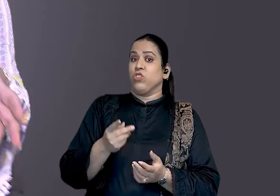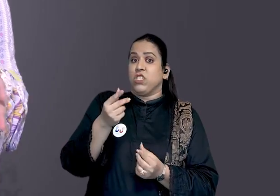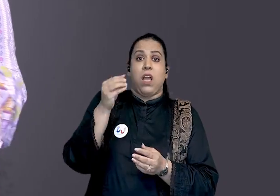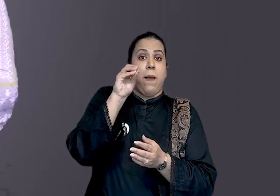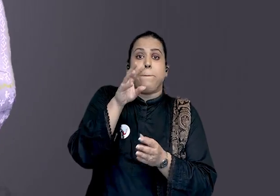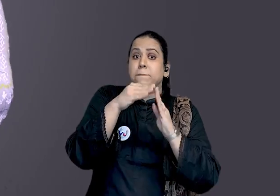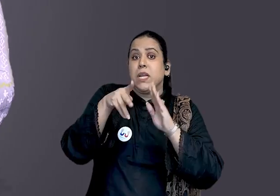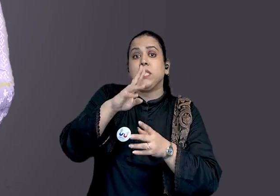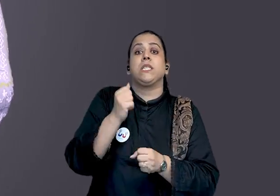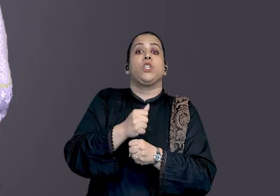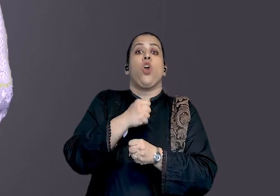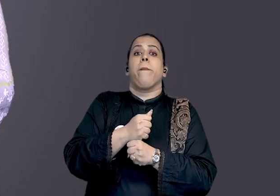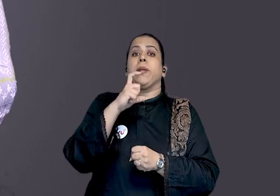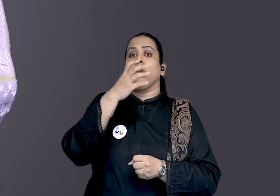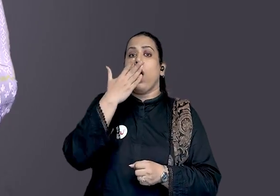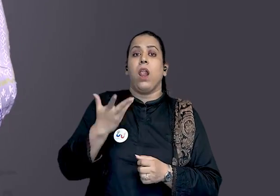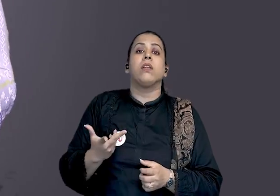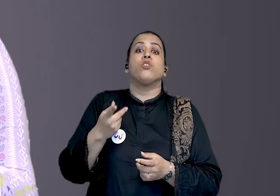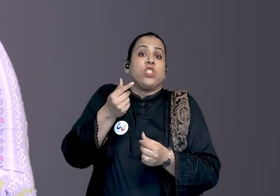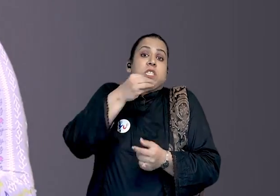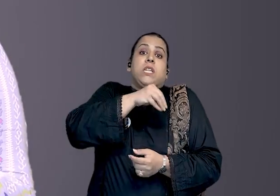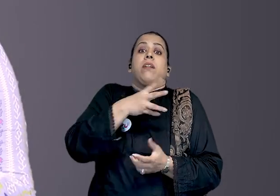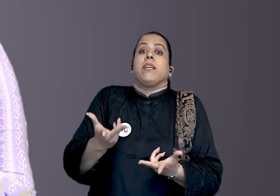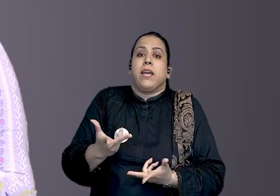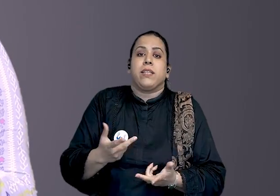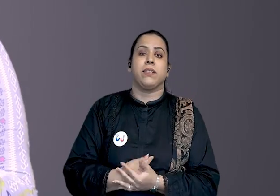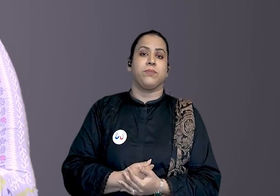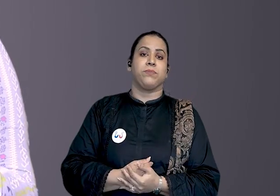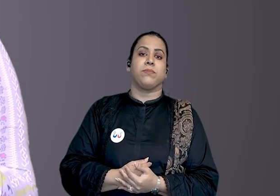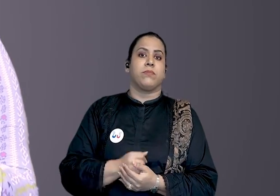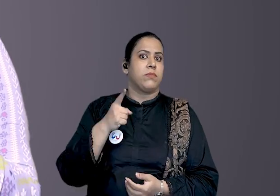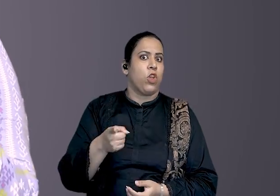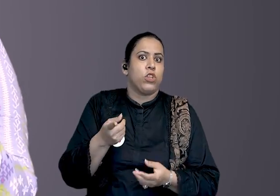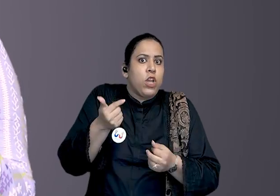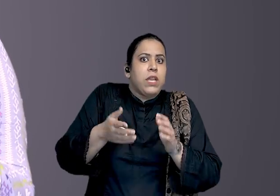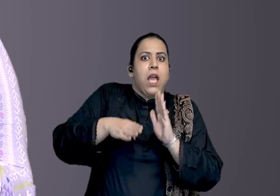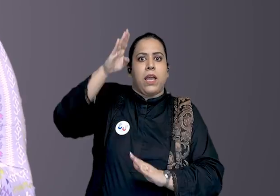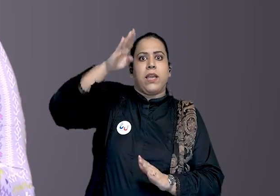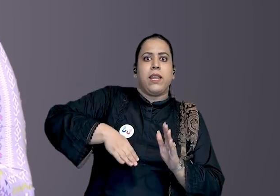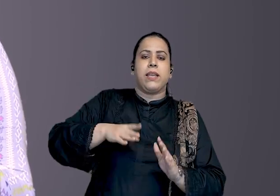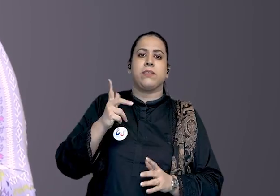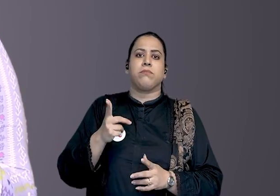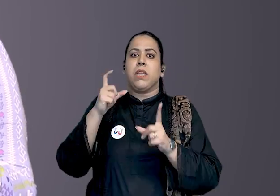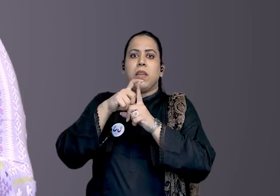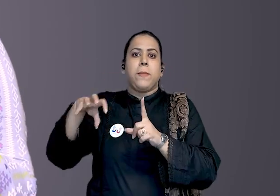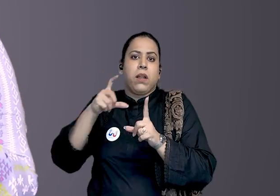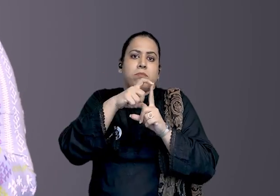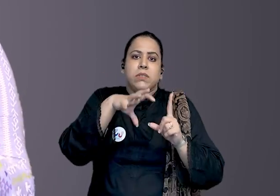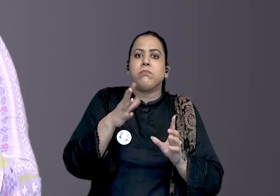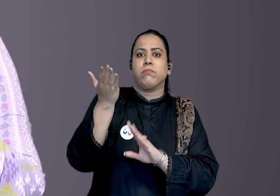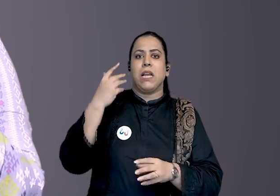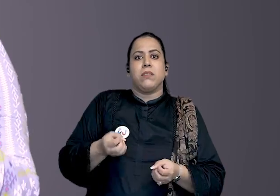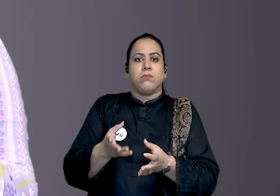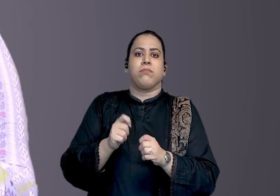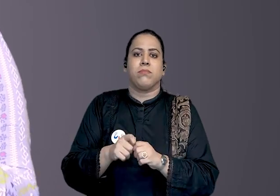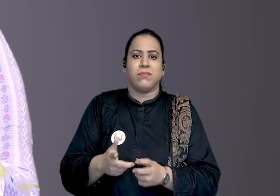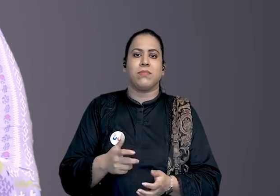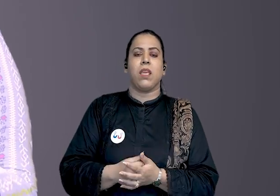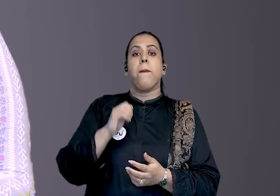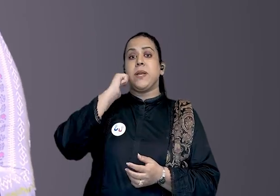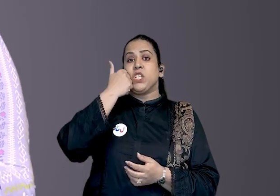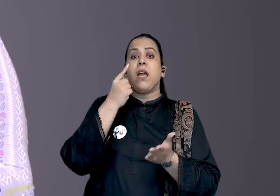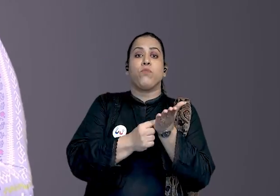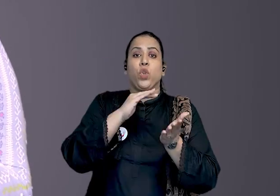سے ڈپارٹمنٹس یہاں پر انیشیٹ کیے گئے، پنجاب یونیورسٹی کے لیے جب زمین گرانٹ ہوتی ہے تو وہ کیا پروسیس تھا۔ یہ ساری چیزیں جو